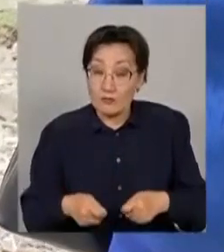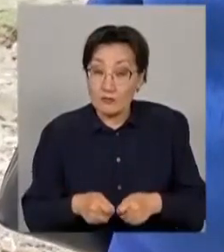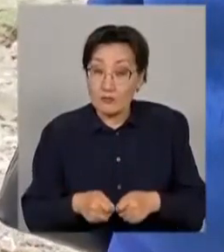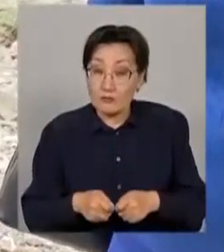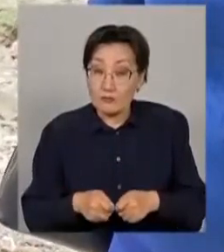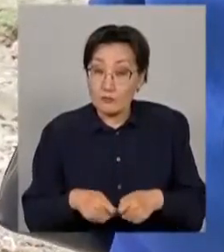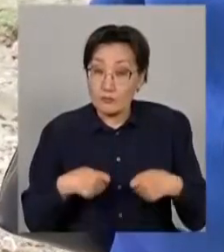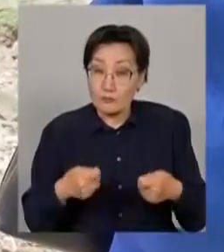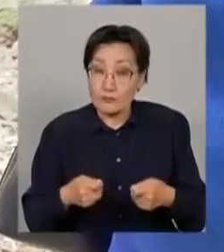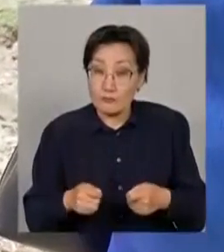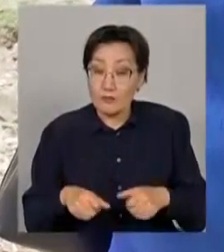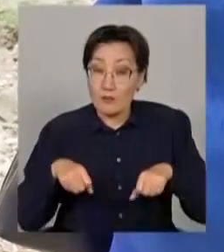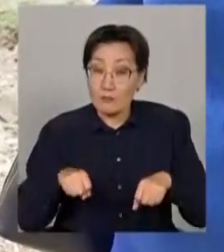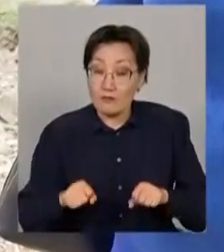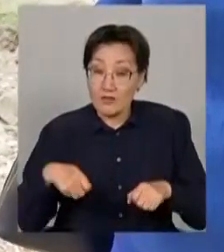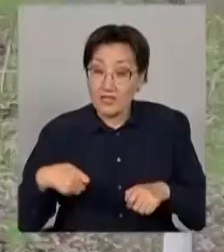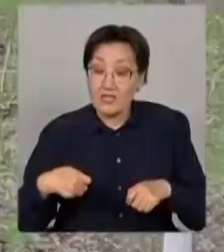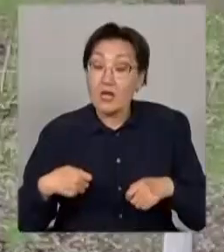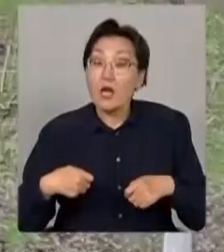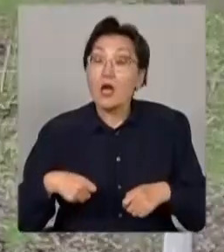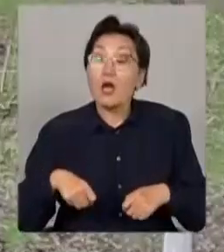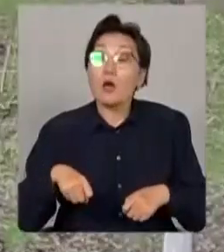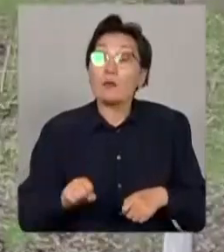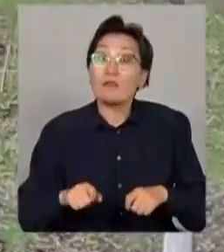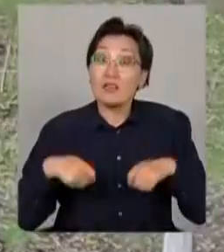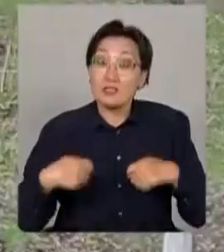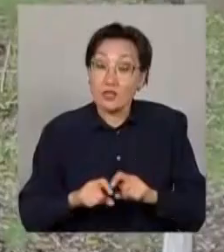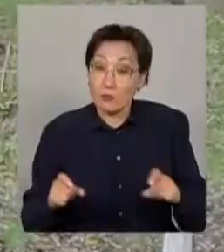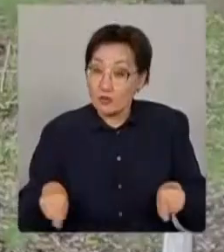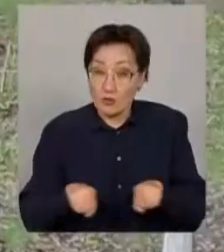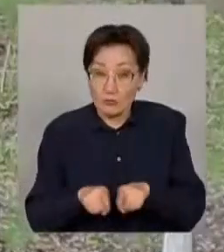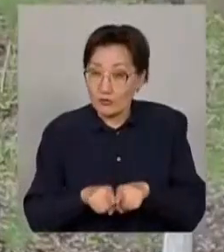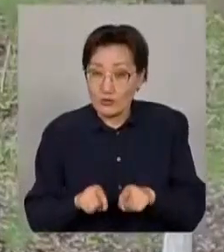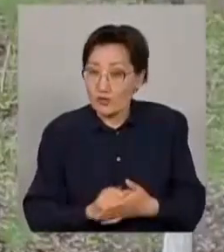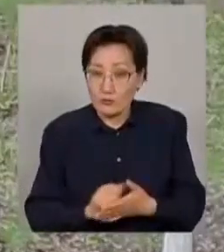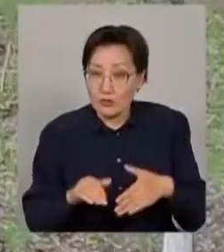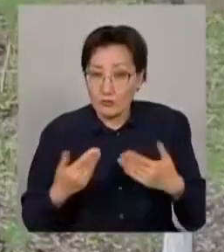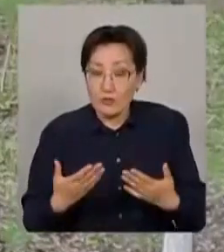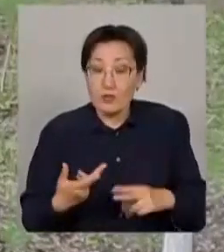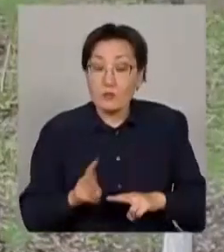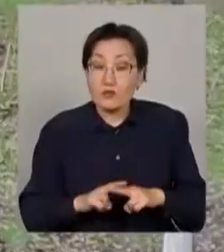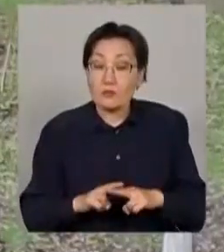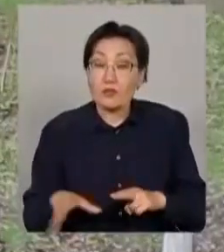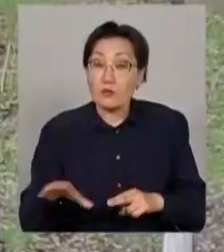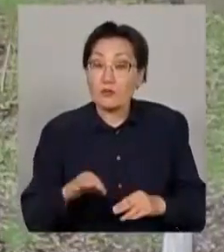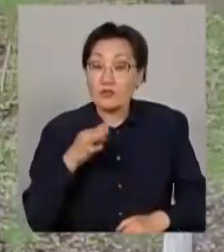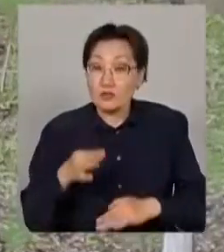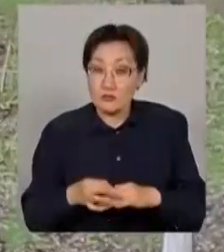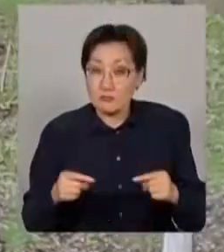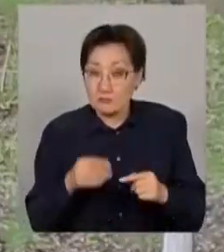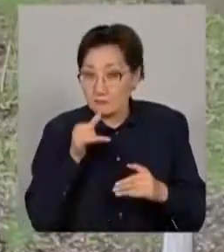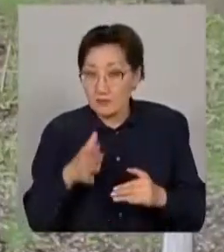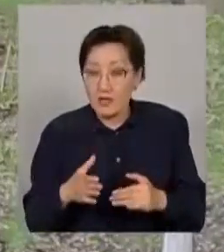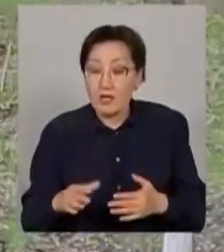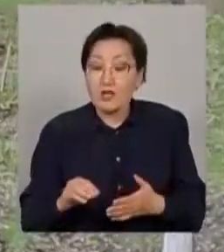сырахана бойынша ол бойынша рұқсат өткен жоқ сізге айтайын. Наразы топтың жан айқайын тыңдауға келген шенеуніктер де шартып түк айта алмады. Тек